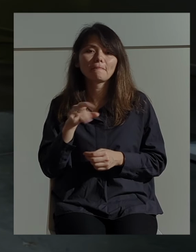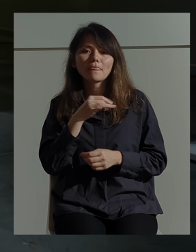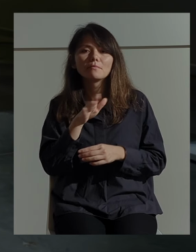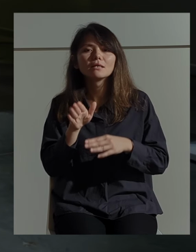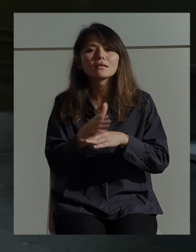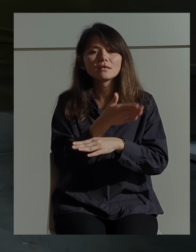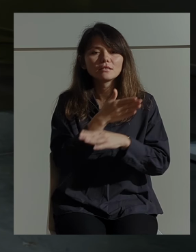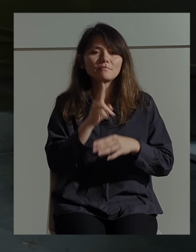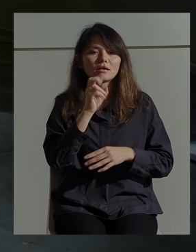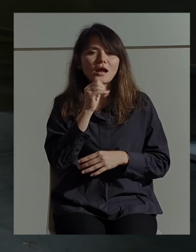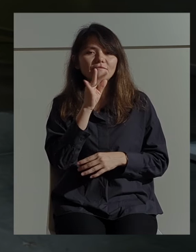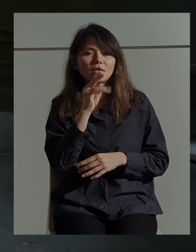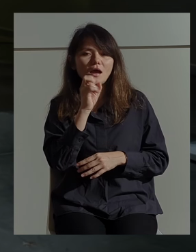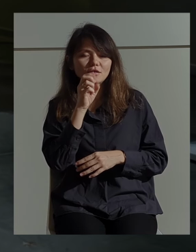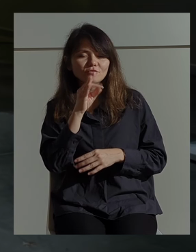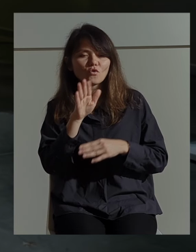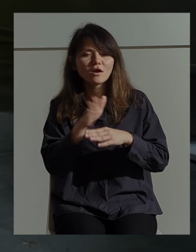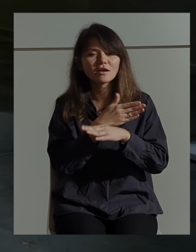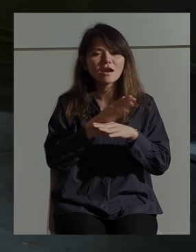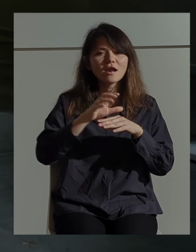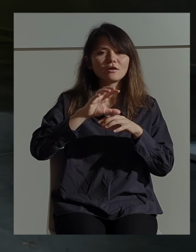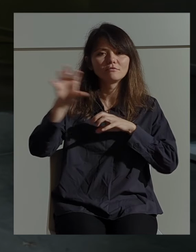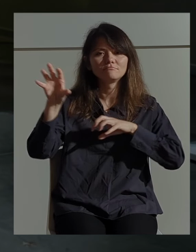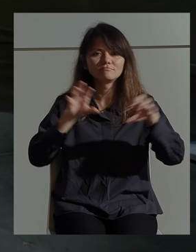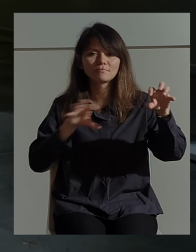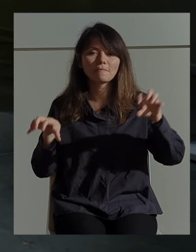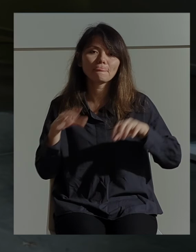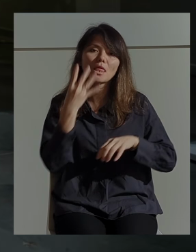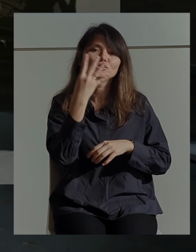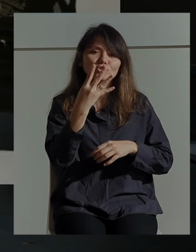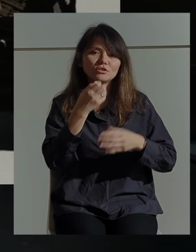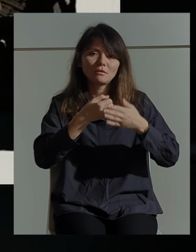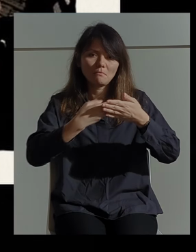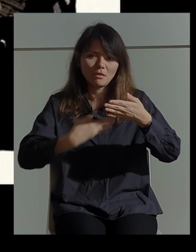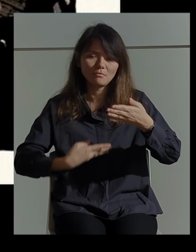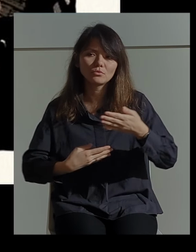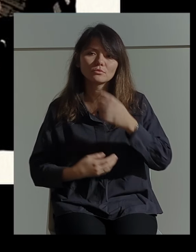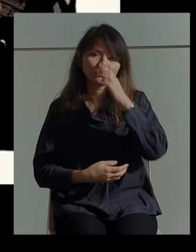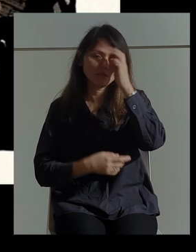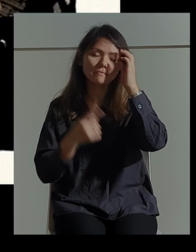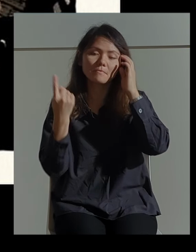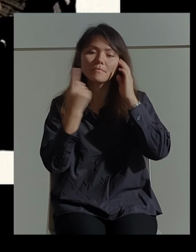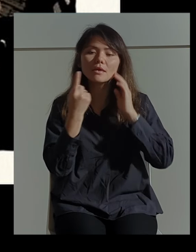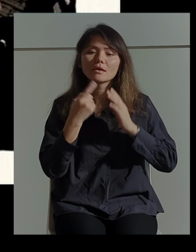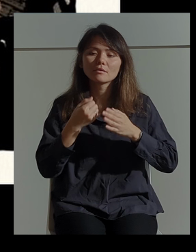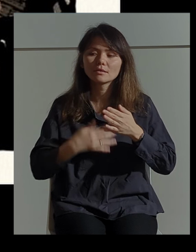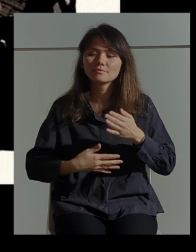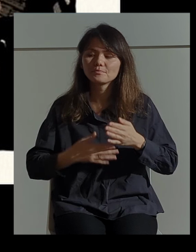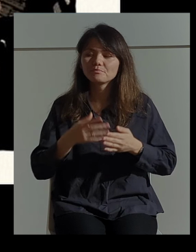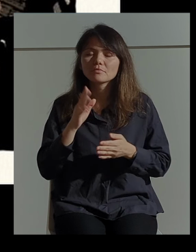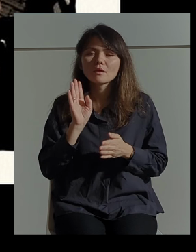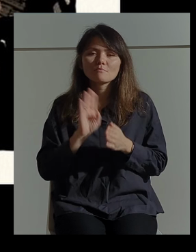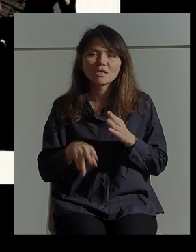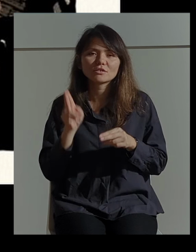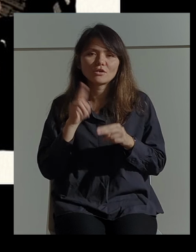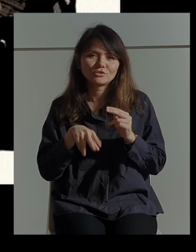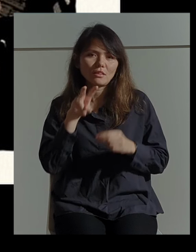конст раним аналитически на четыре подпункта первый - это бесконечный